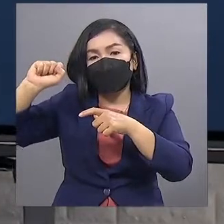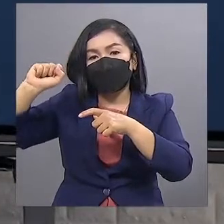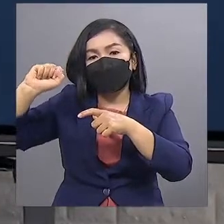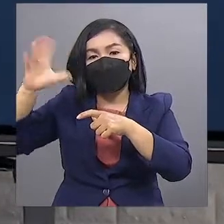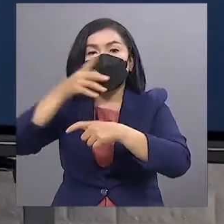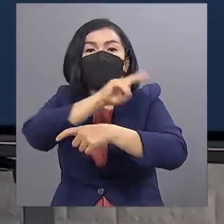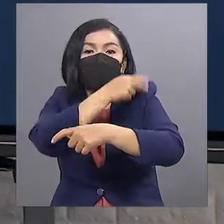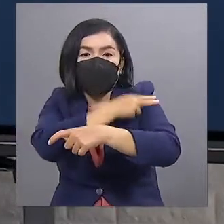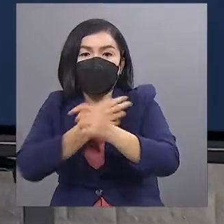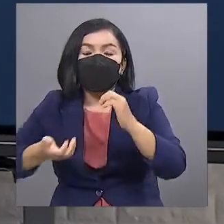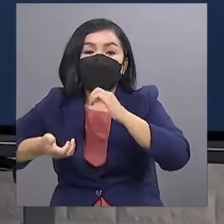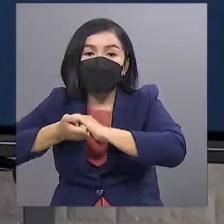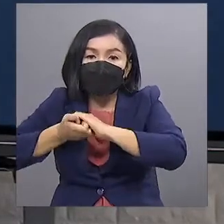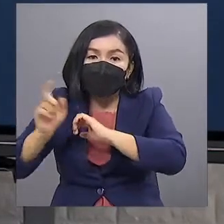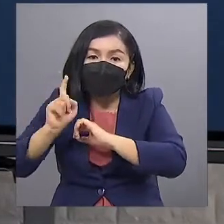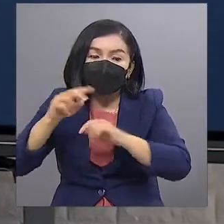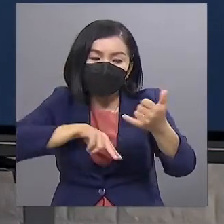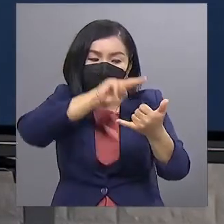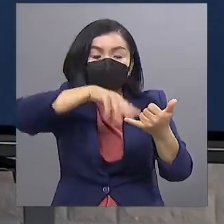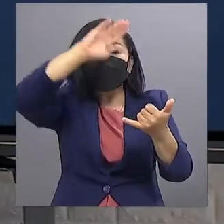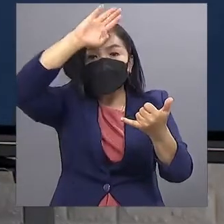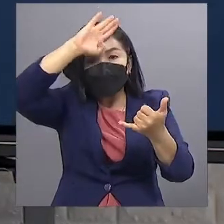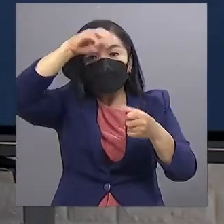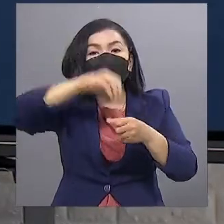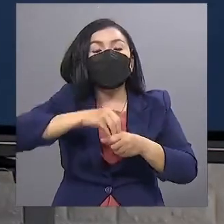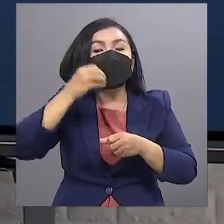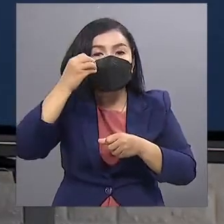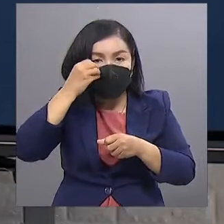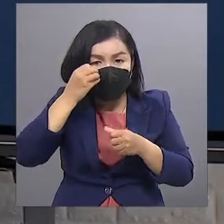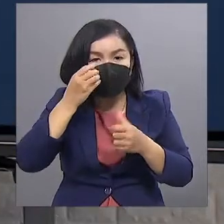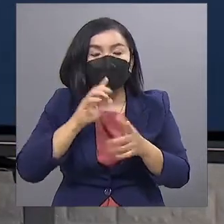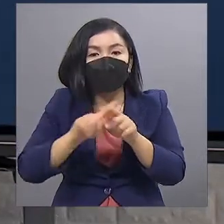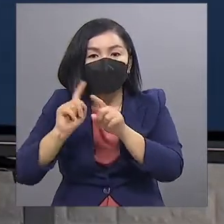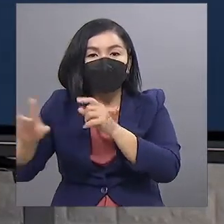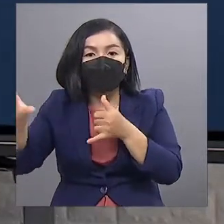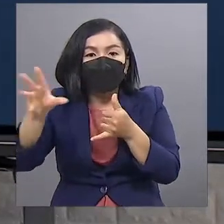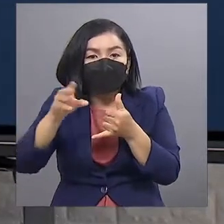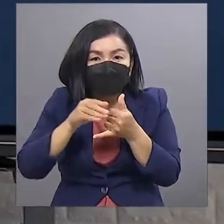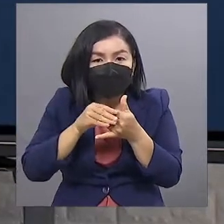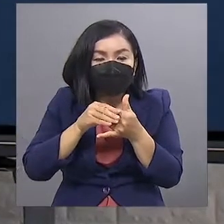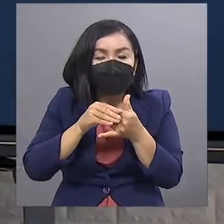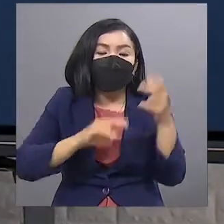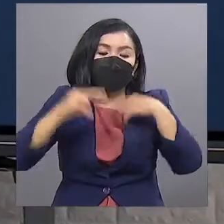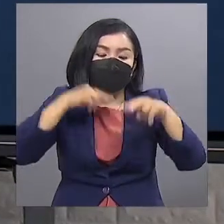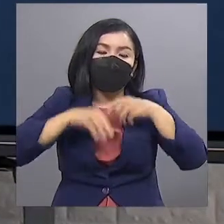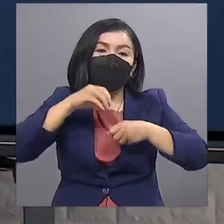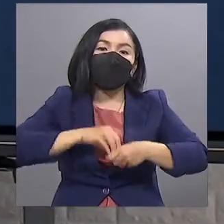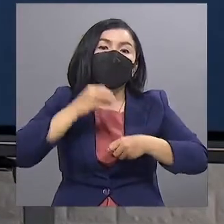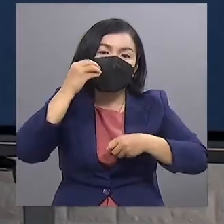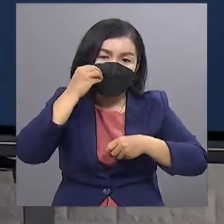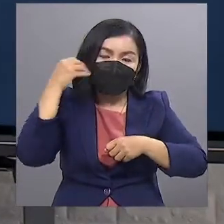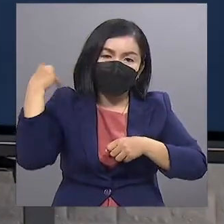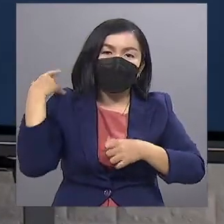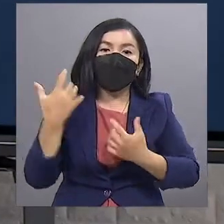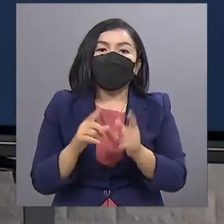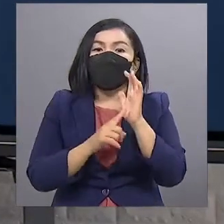Isolation นะครัที่จะเข้มาช่วยเหลอผู้ทตดเท้าโวิ-19 นะครับอย่ลาสุดครับ ที่ในชุมชนอ่นุ